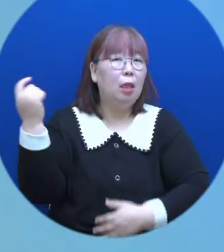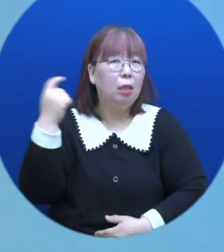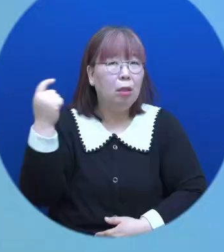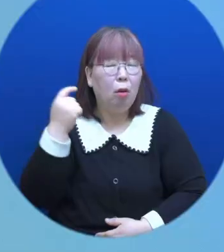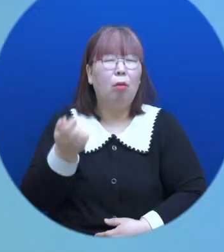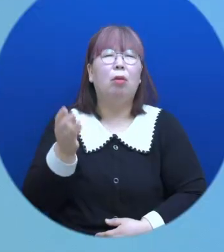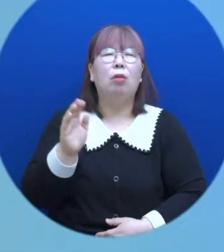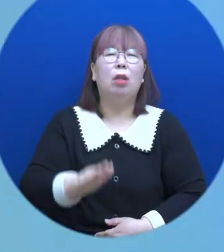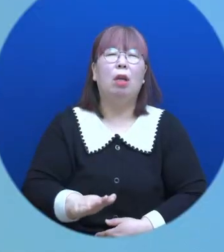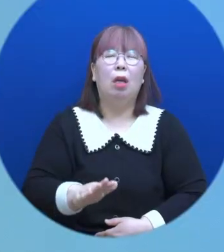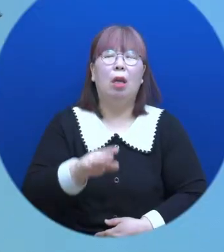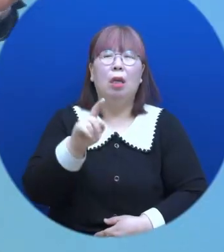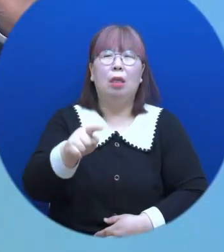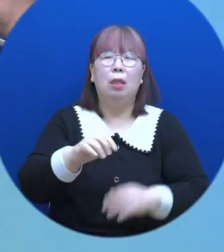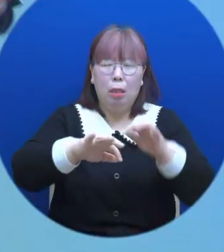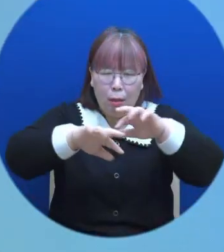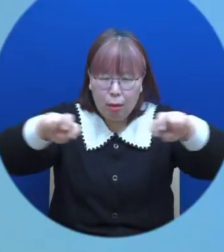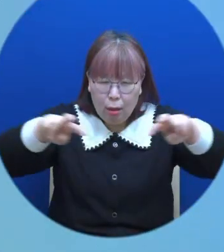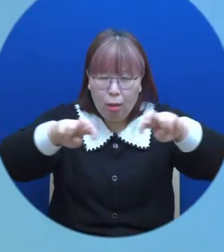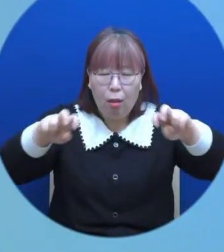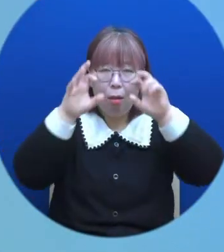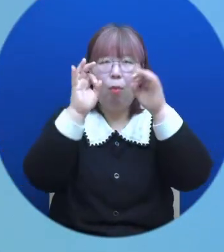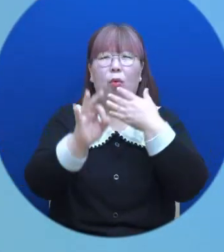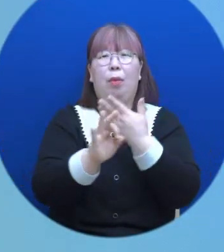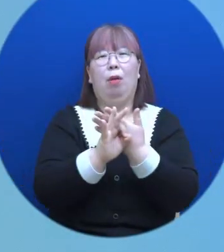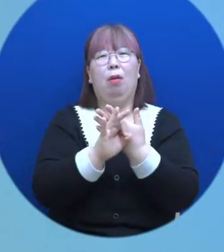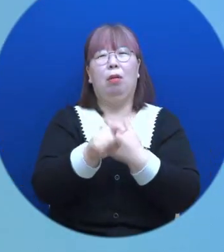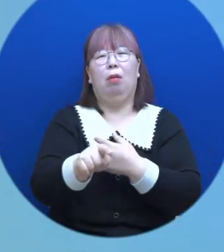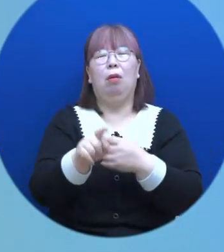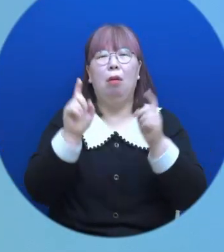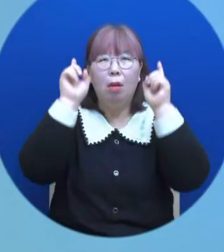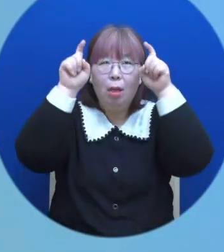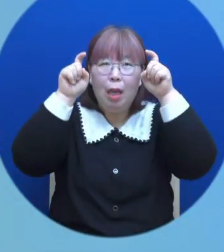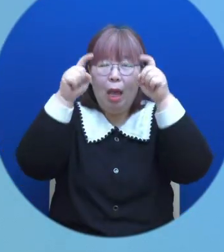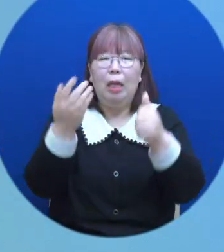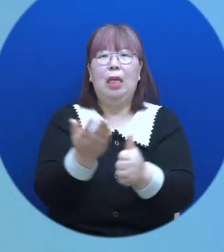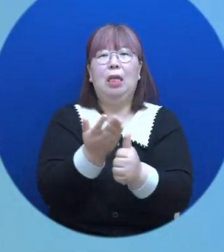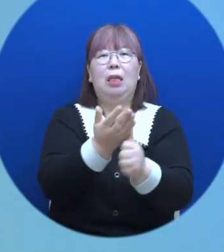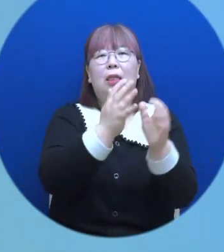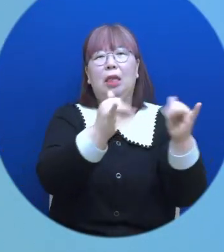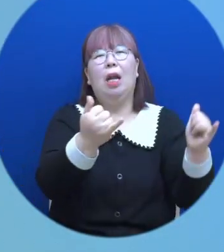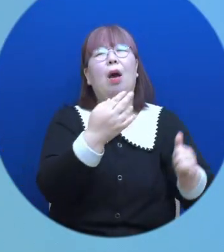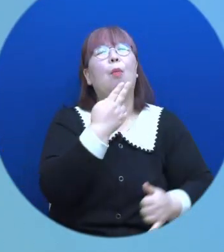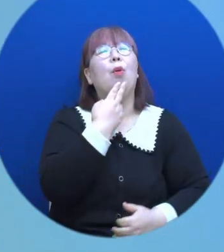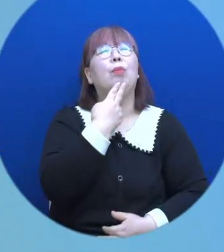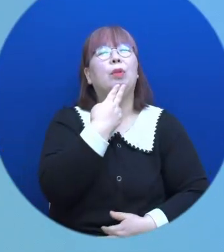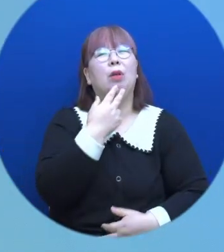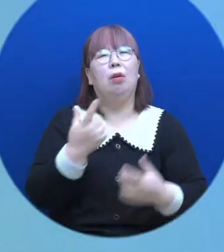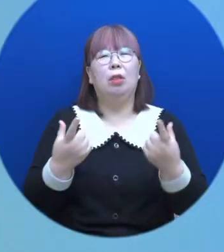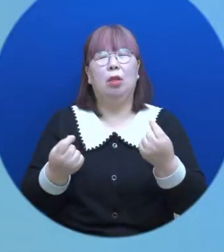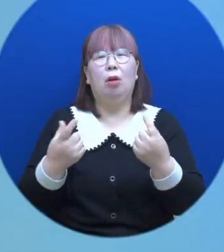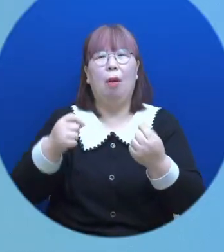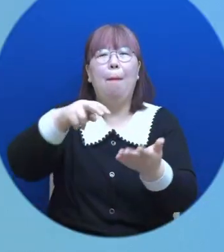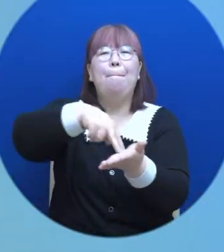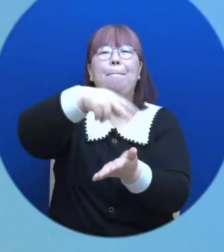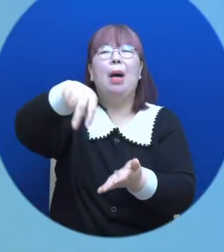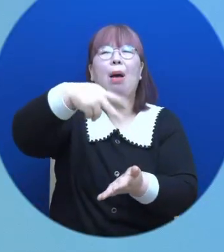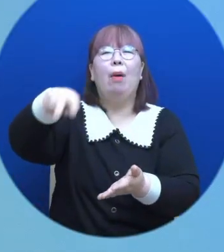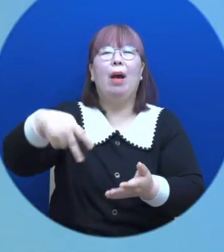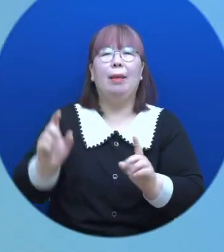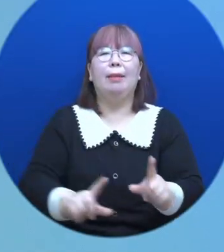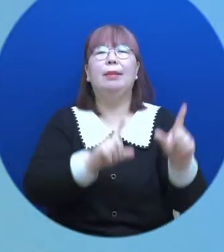그들의 삶이란 목자 없는 양같이 방황하는 삶이다, 이렇게